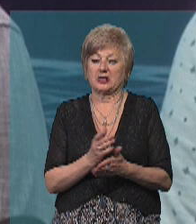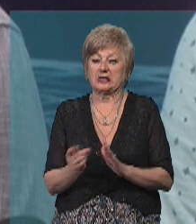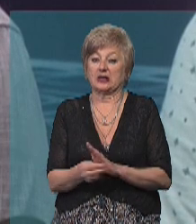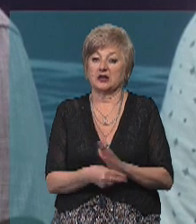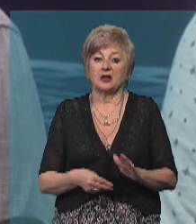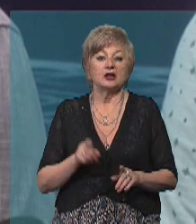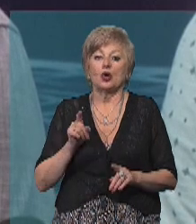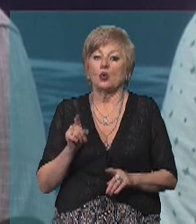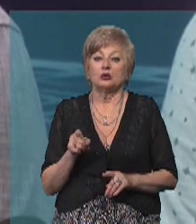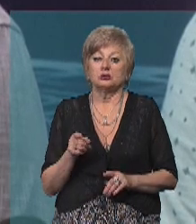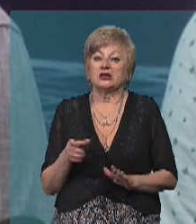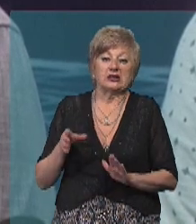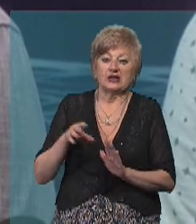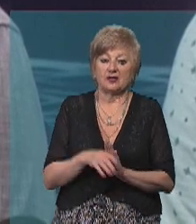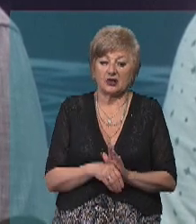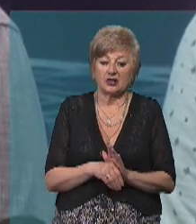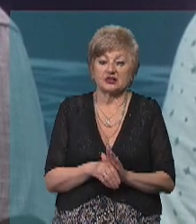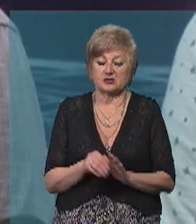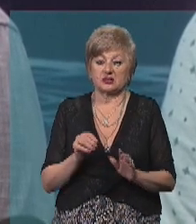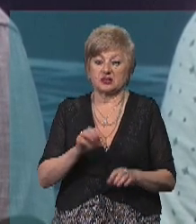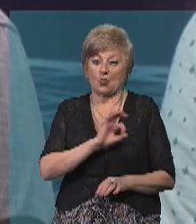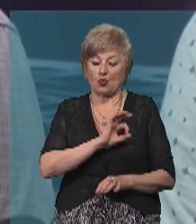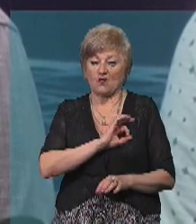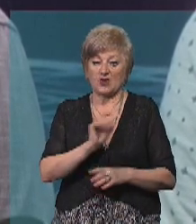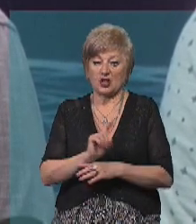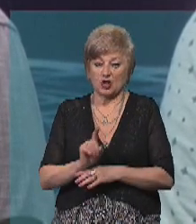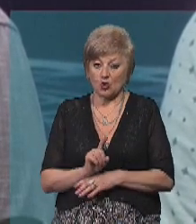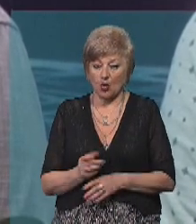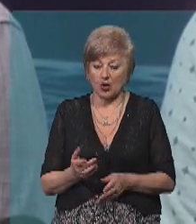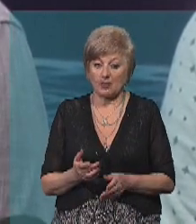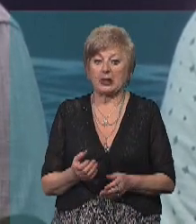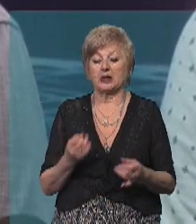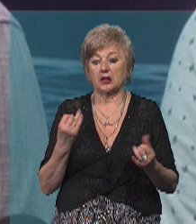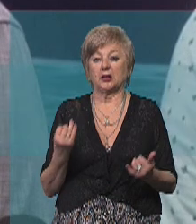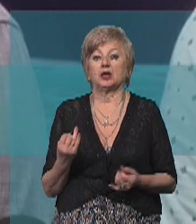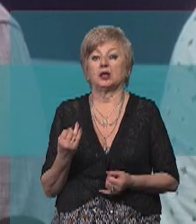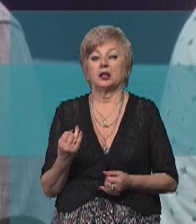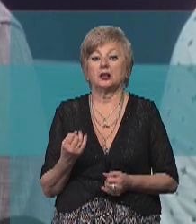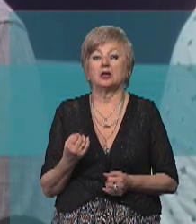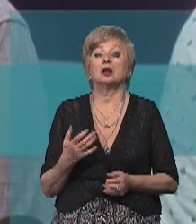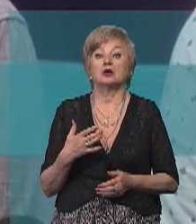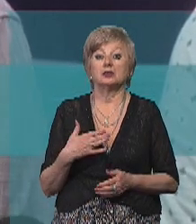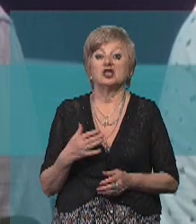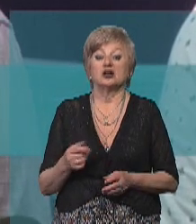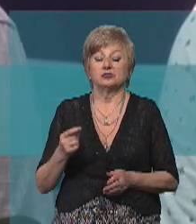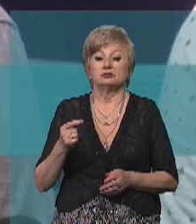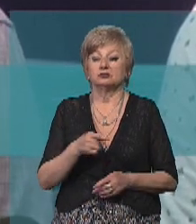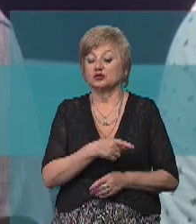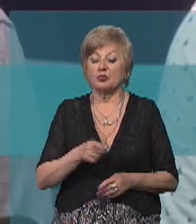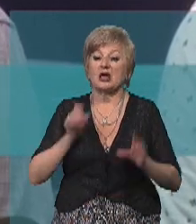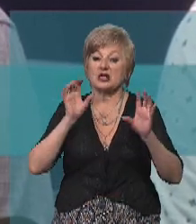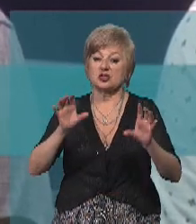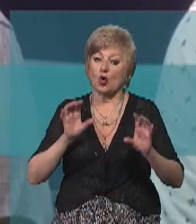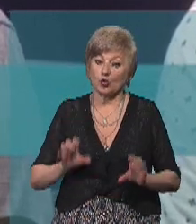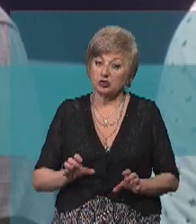не вкладаються в правові норми, відповідно, згідно права і в межах законодавства